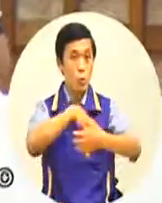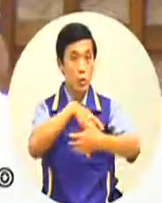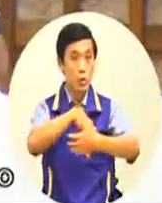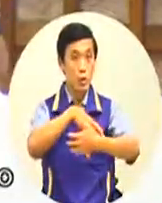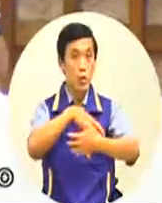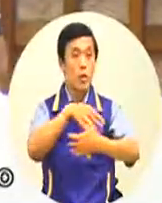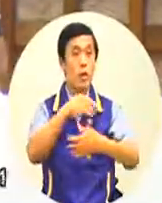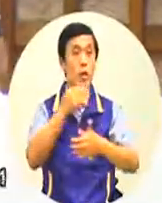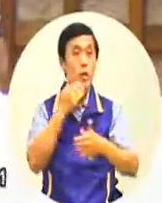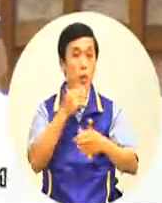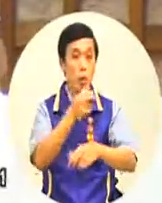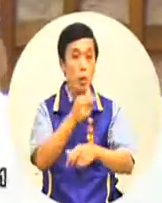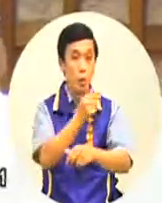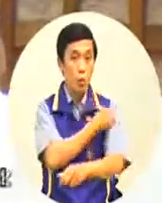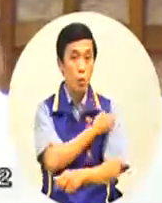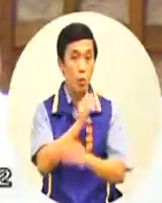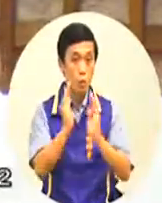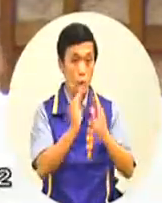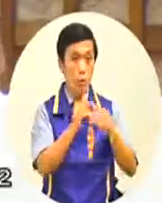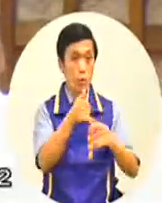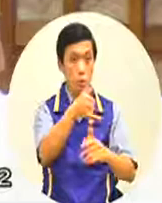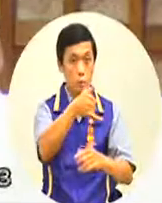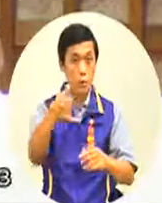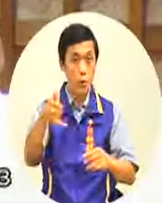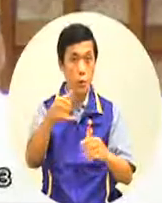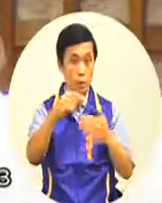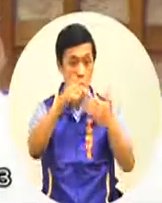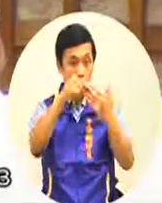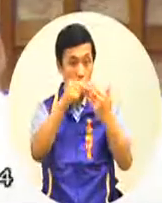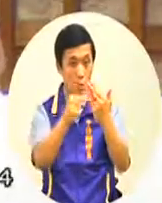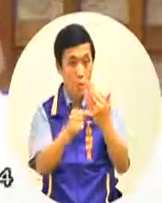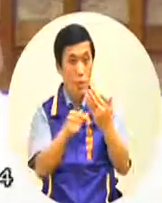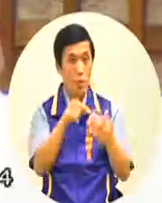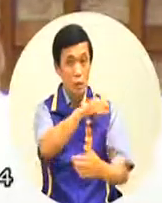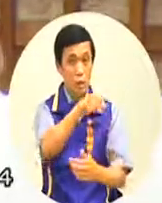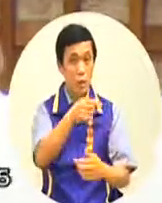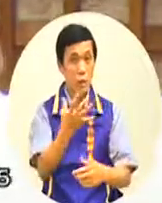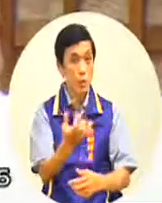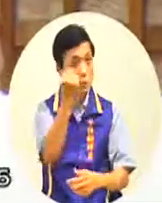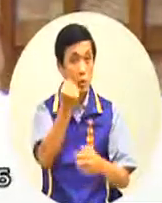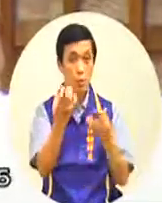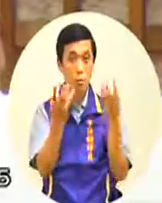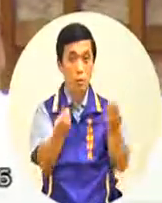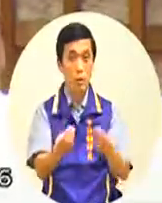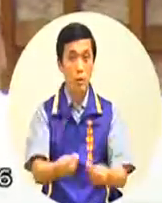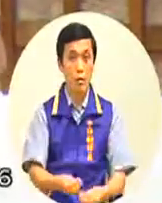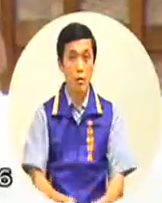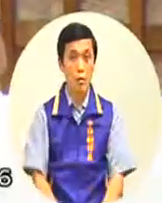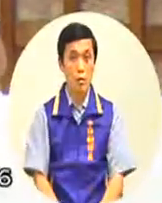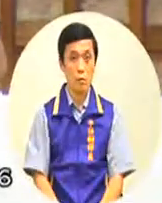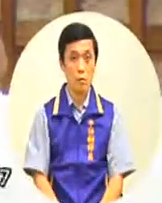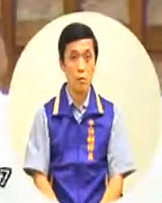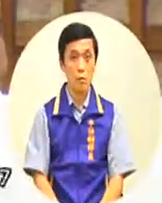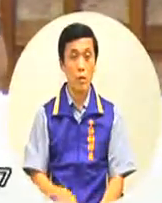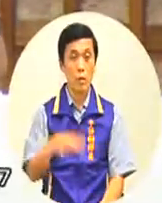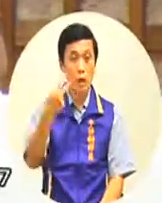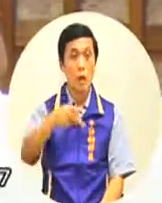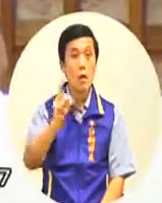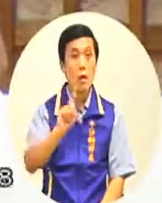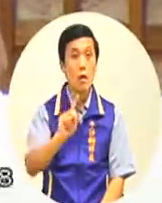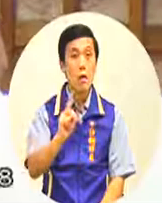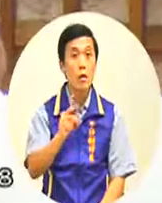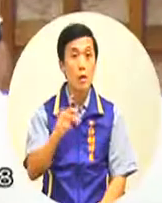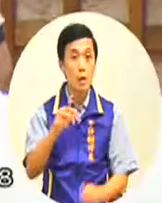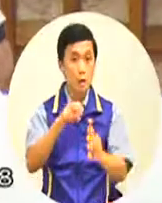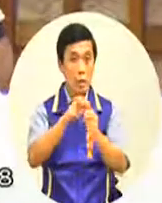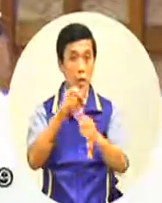护理人员法规范是无权人啊使用的。而且呢，你喺养护